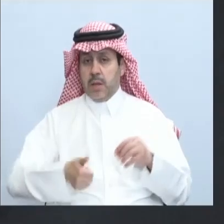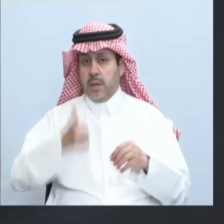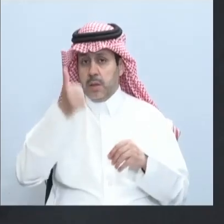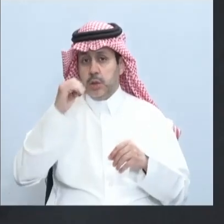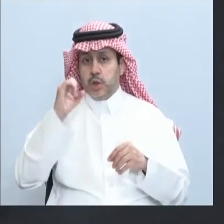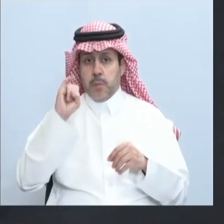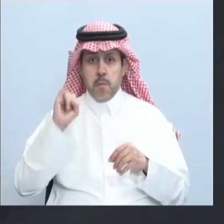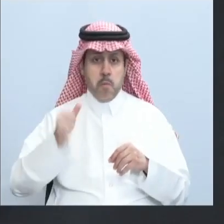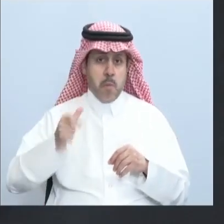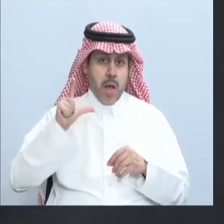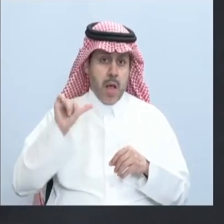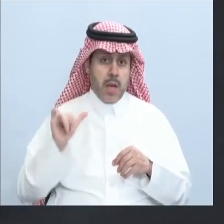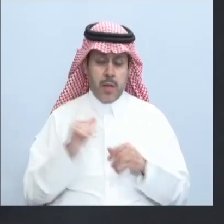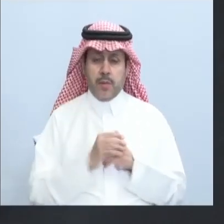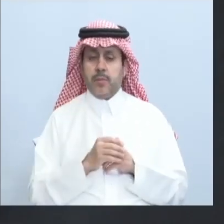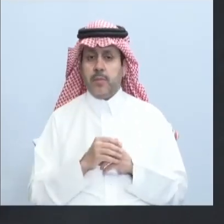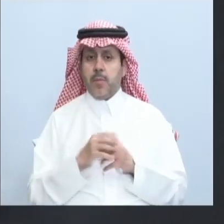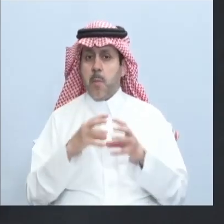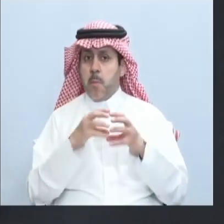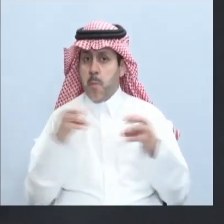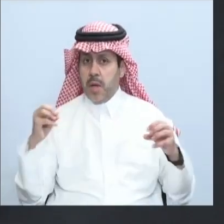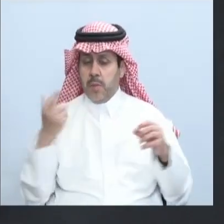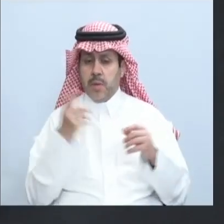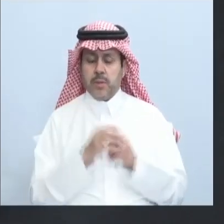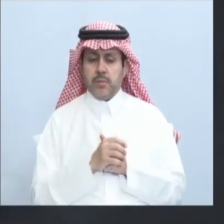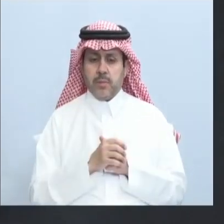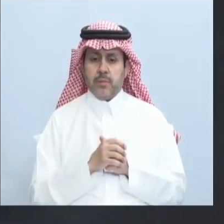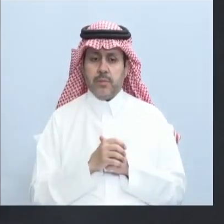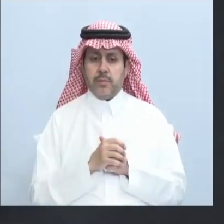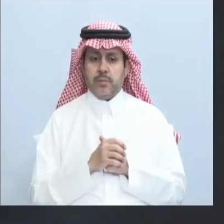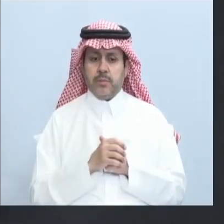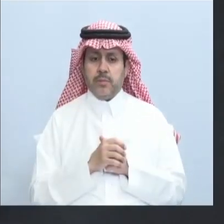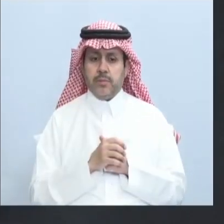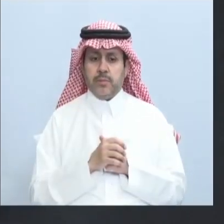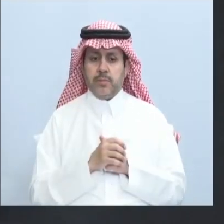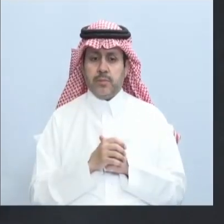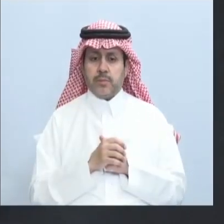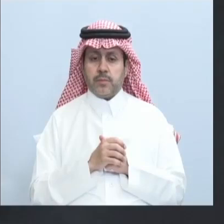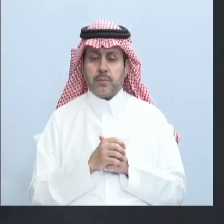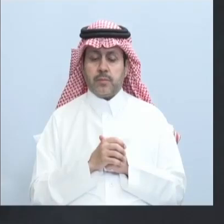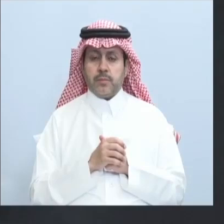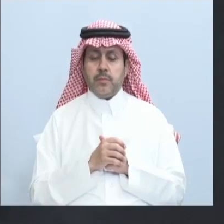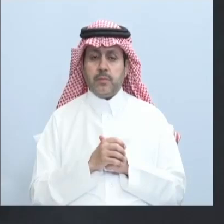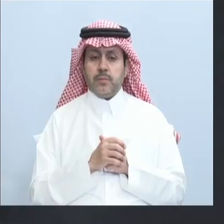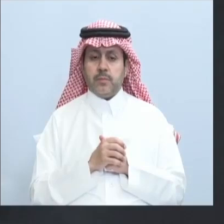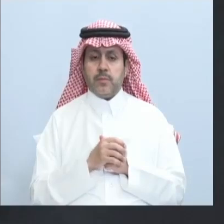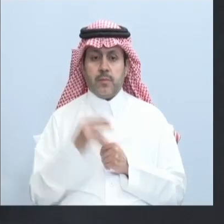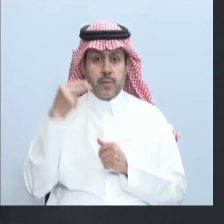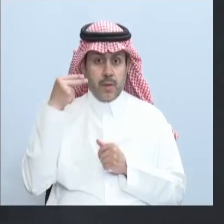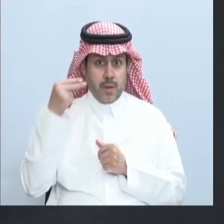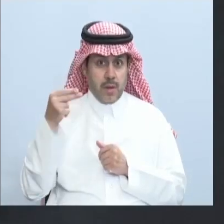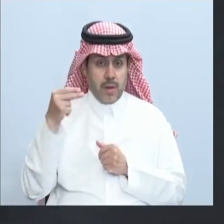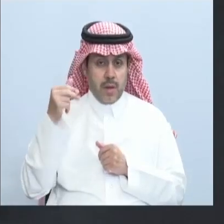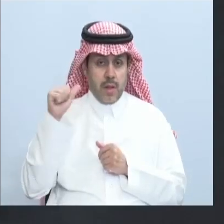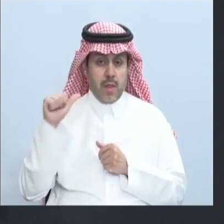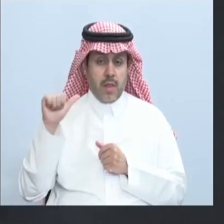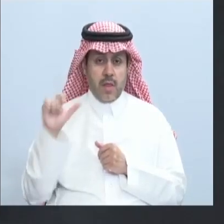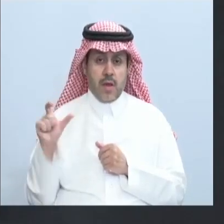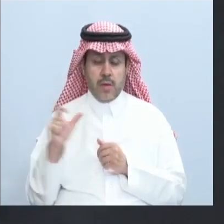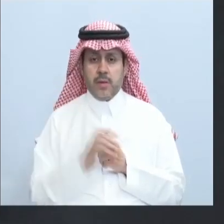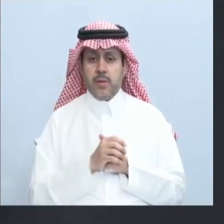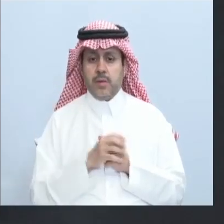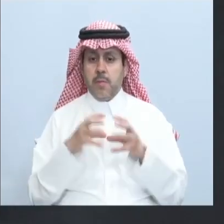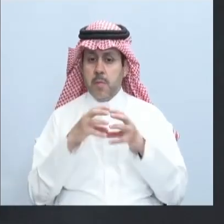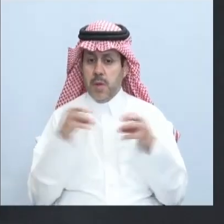ما المراد بكلمه عضين في هذه الايات الذين جعلوا القران عضين